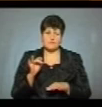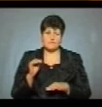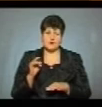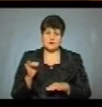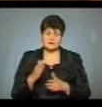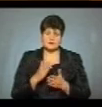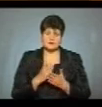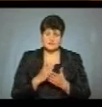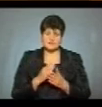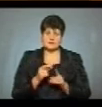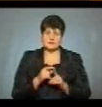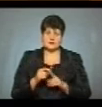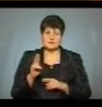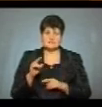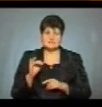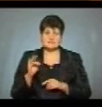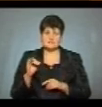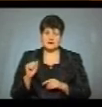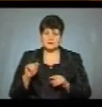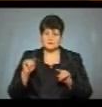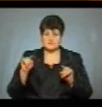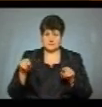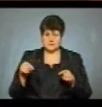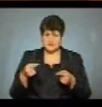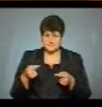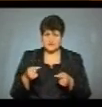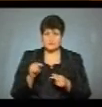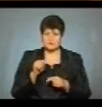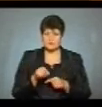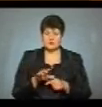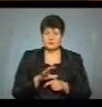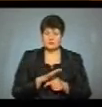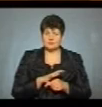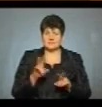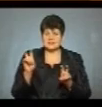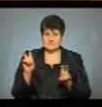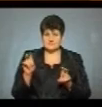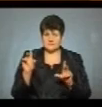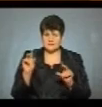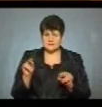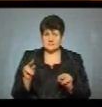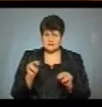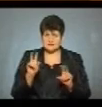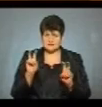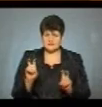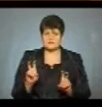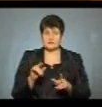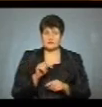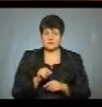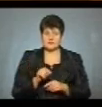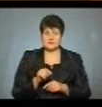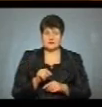негараздів посідає слово «цифра», яке треба було взяти в лапки, оскільки воно було вжите у невластивому для нього значенні